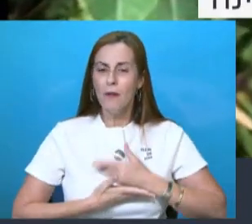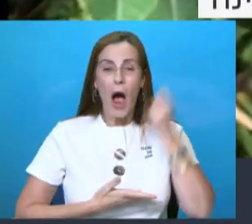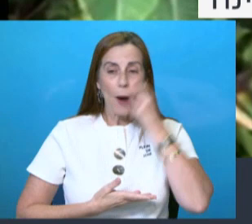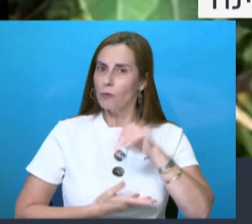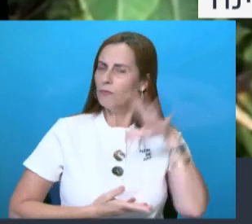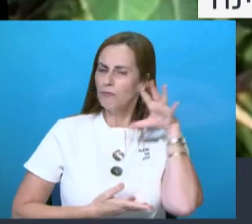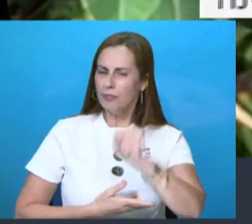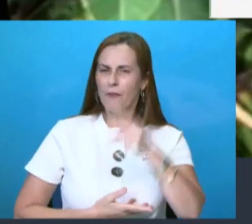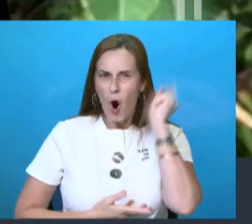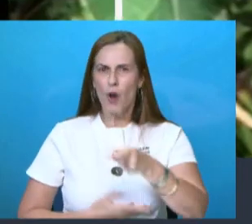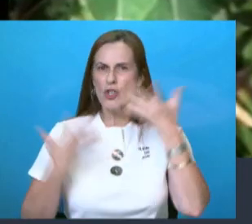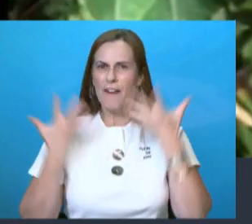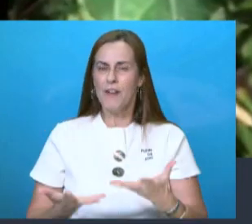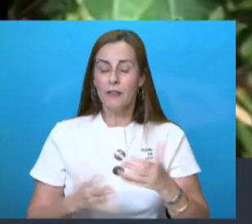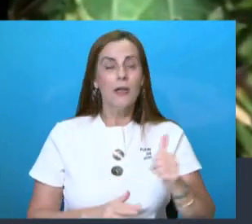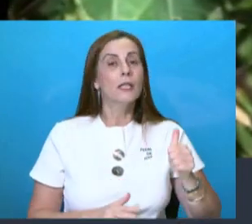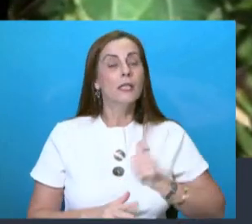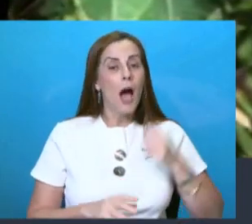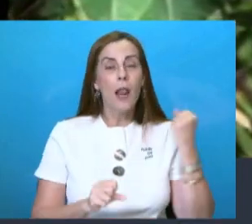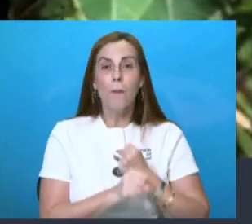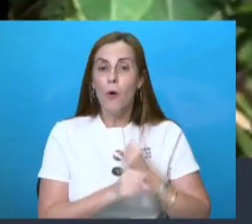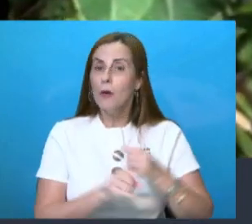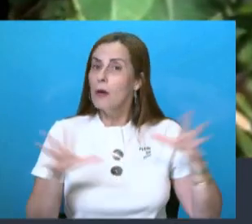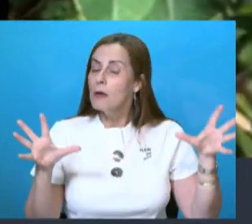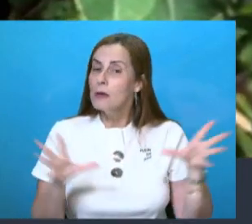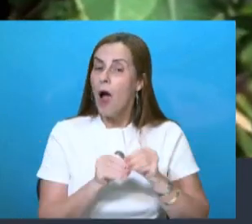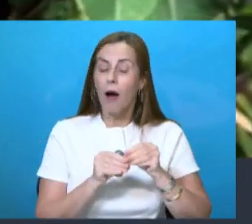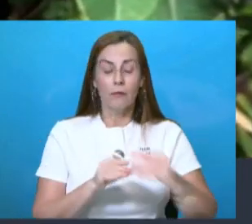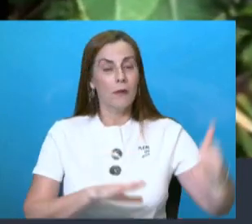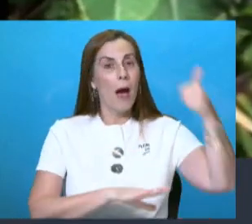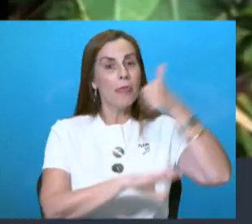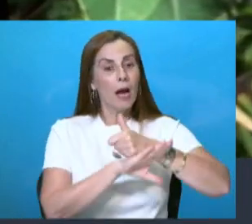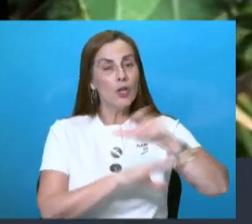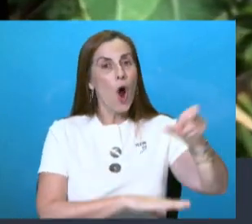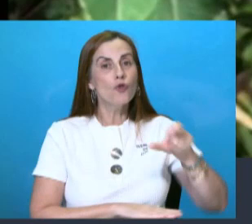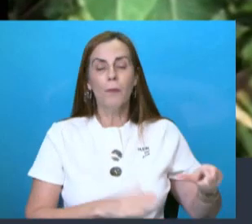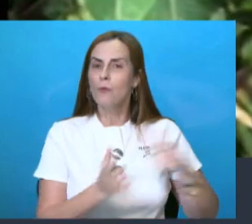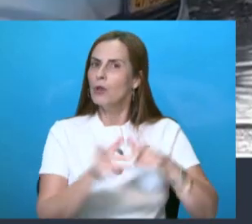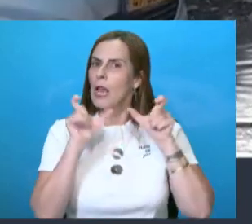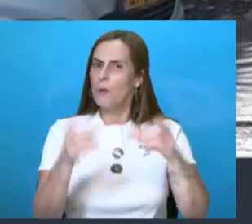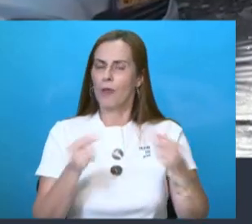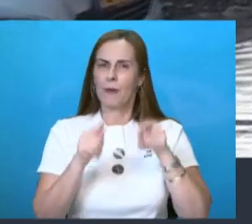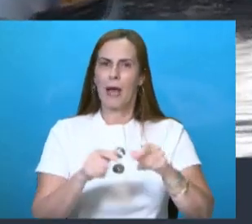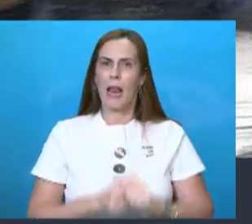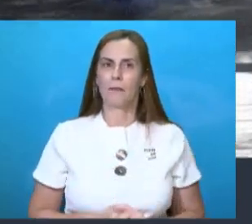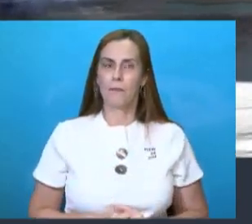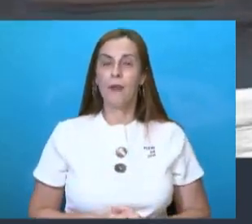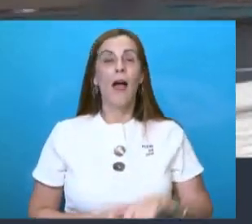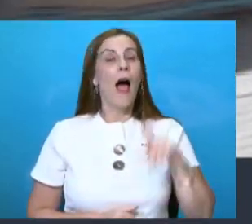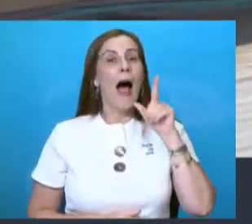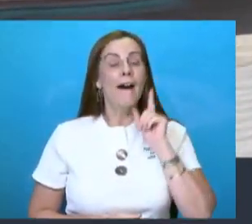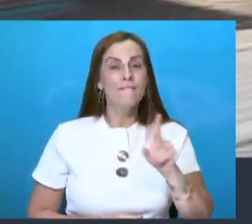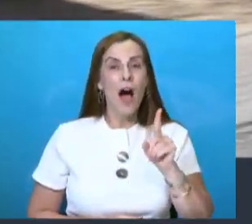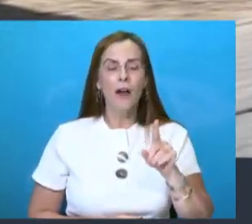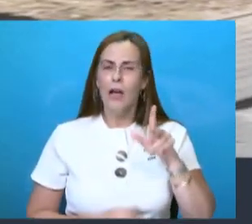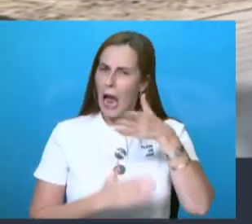להיענש בחומרה. צה"ל פועל ביחד עם הנהגת השומרון והמתיישבים כדי למנוע מעשים כאלה. אבל ביצהר נשמעו